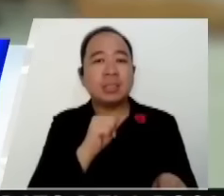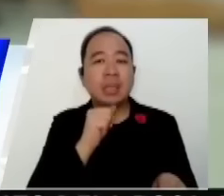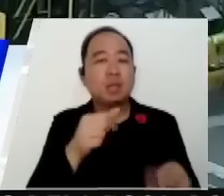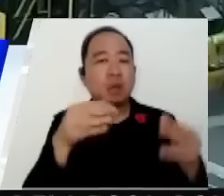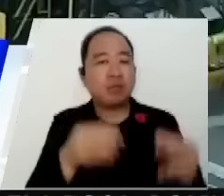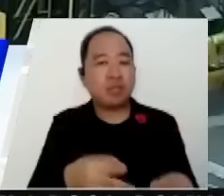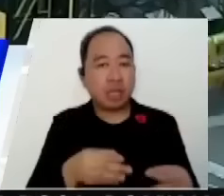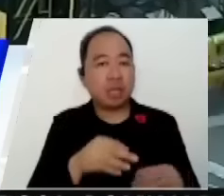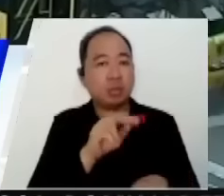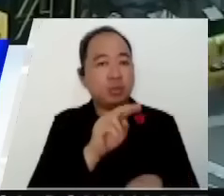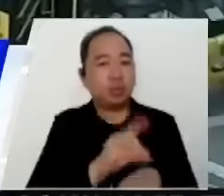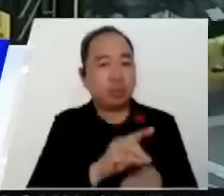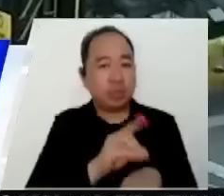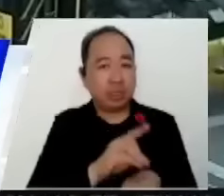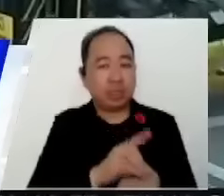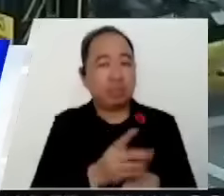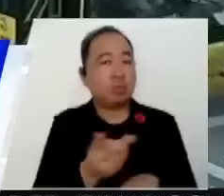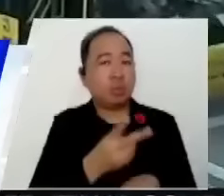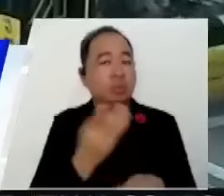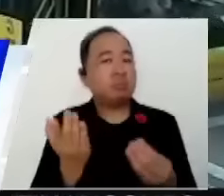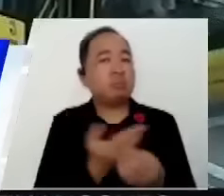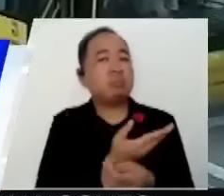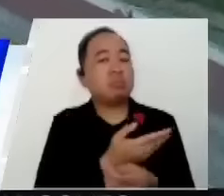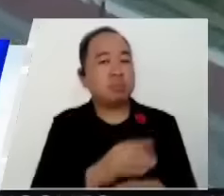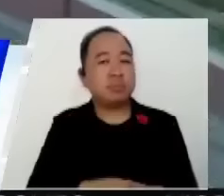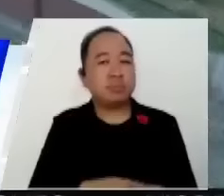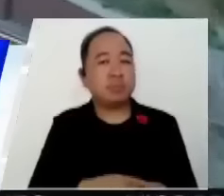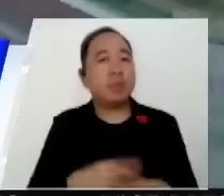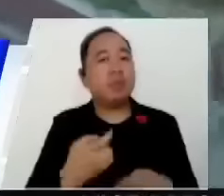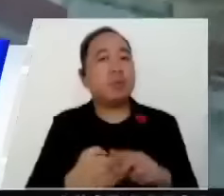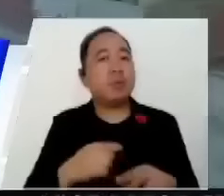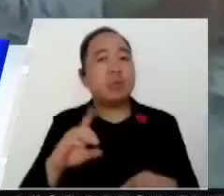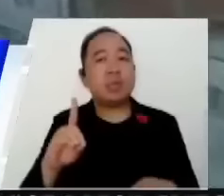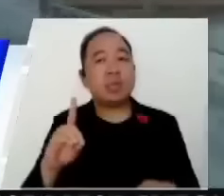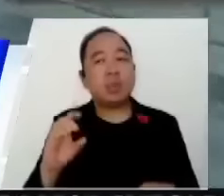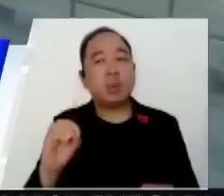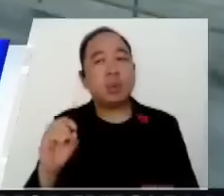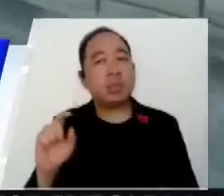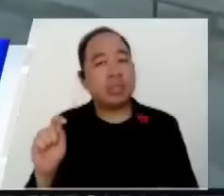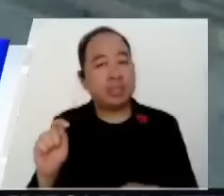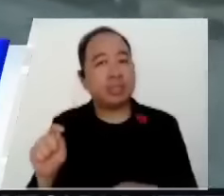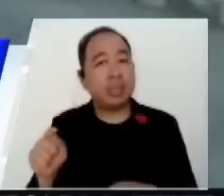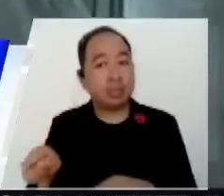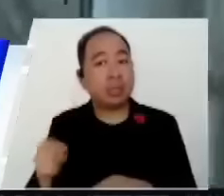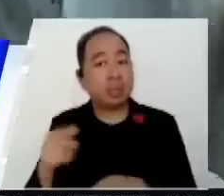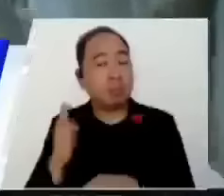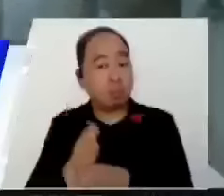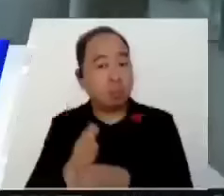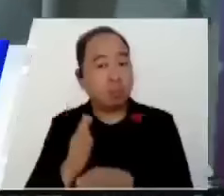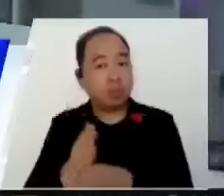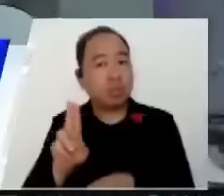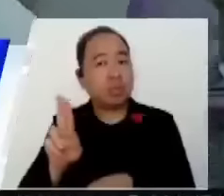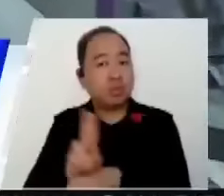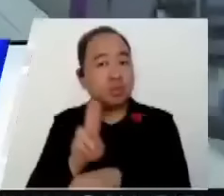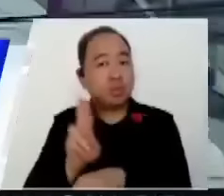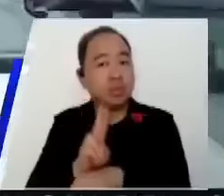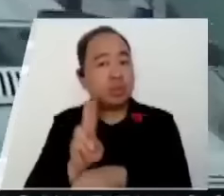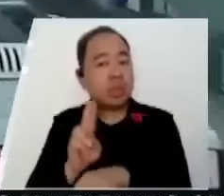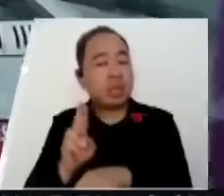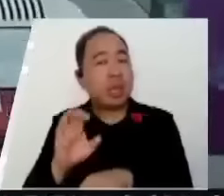pwesto. Base sa patakaran ng Department of Transportation, bukod sa mga bus na nag-ooperate sa EDSA Carousel, limang pinakamatataas na opisyal